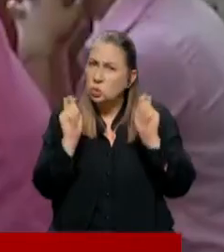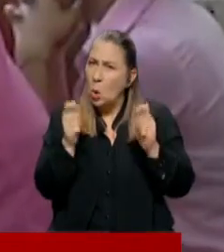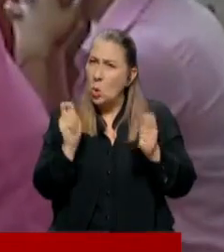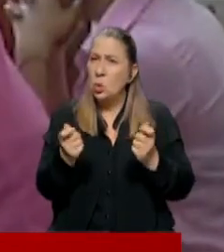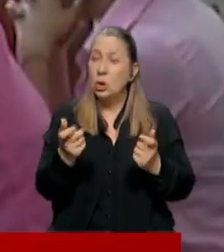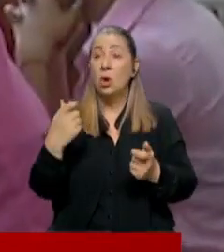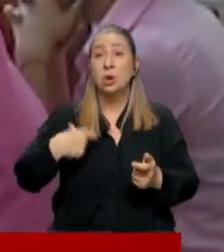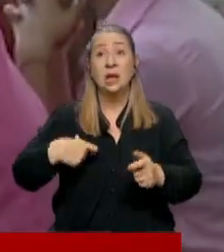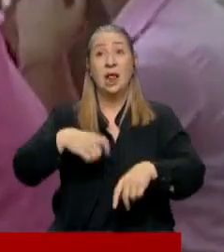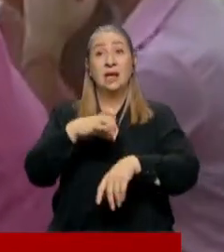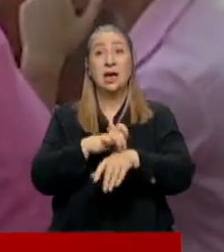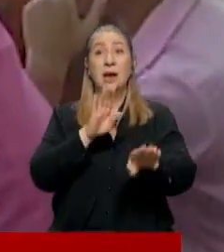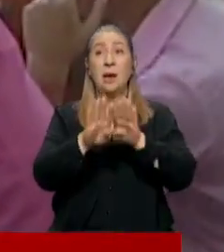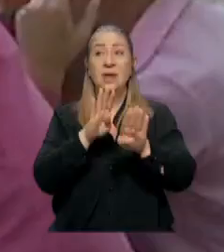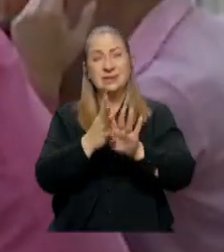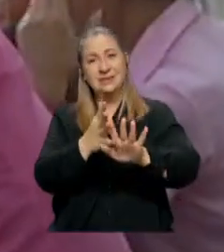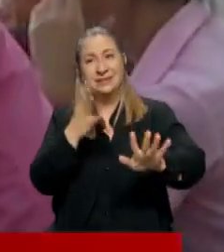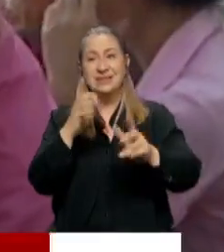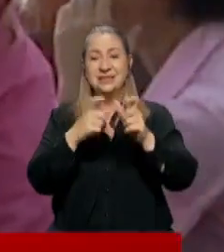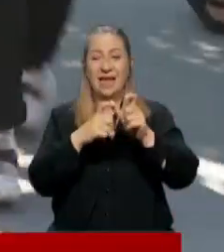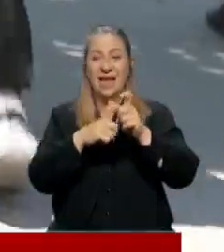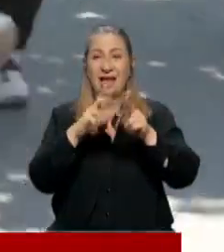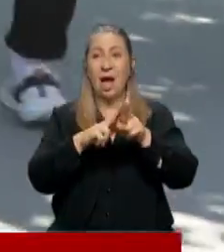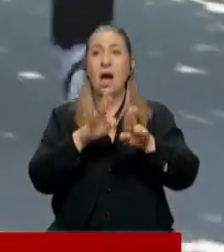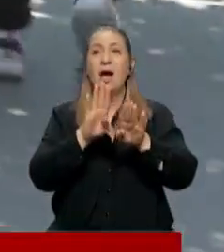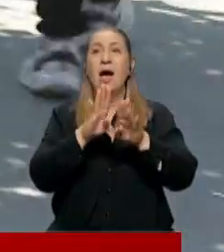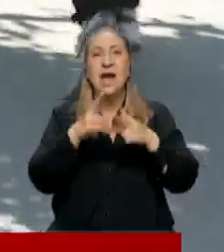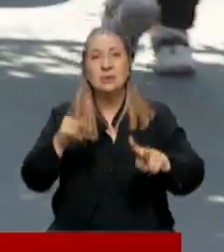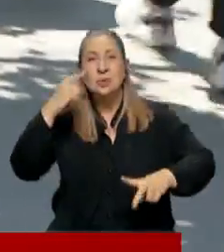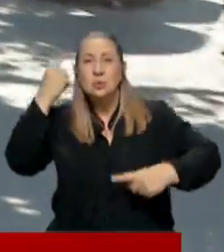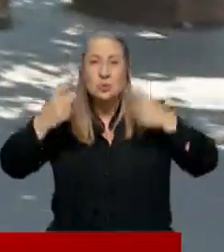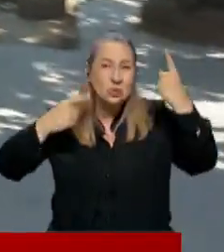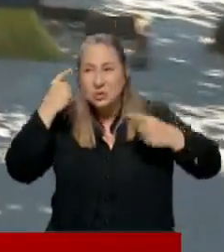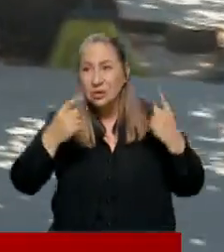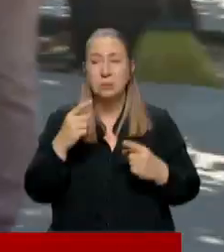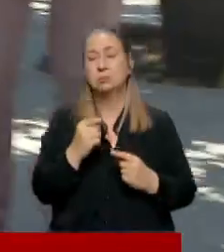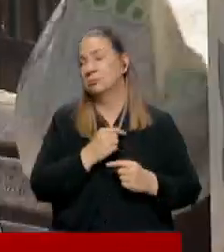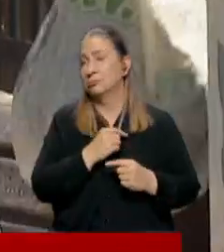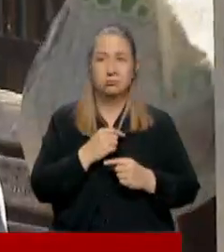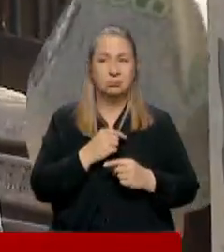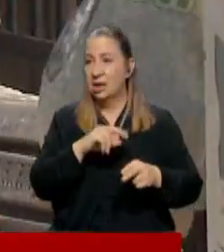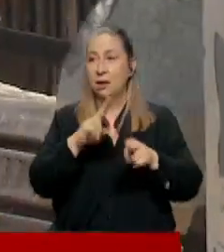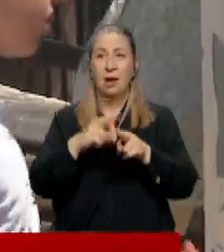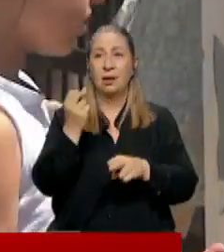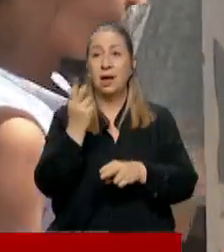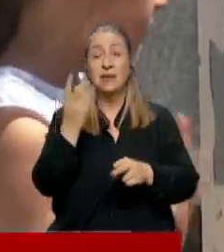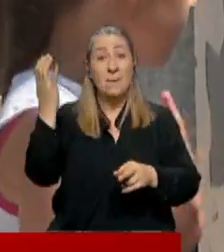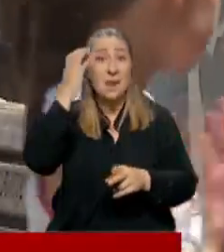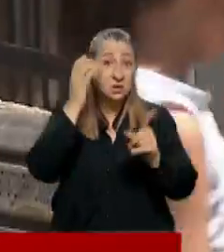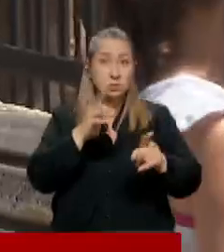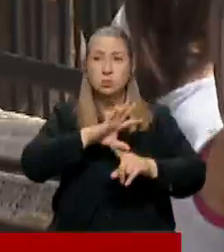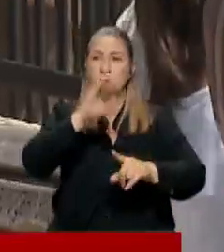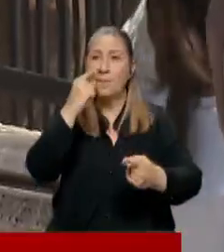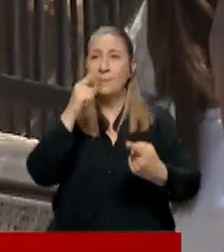olay. Özel hastanelerin kapılarının SGK'lı hastalara açılması amaçlanmıştı. O kapılar kanser başta olmak üzere